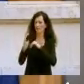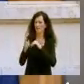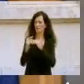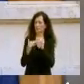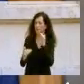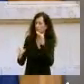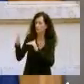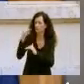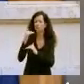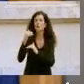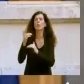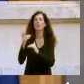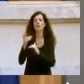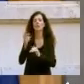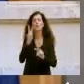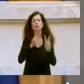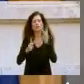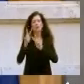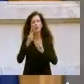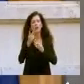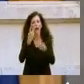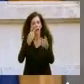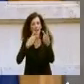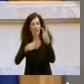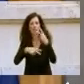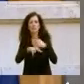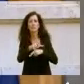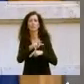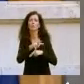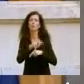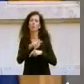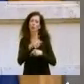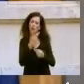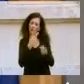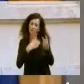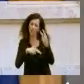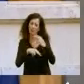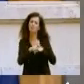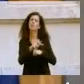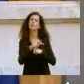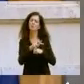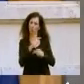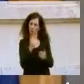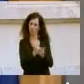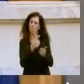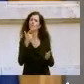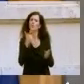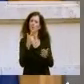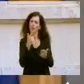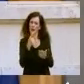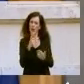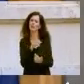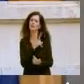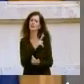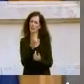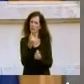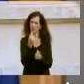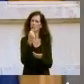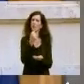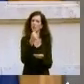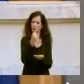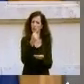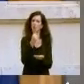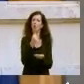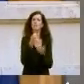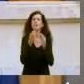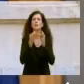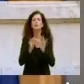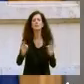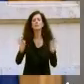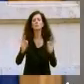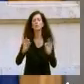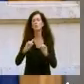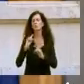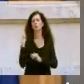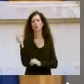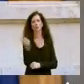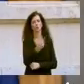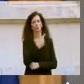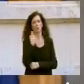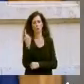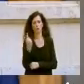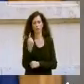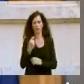restituire ma cospicui cospicue risorse da mettere a disposizione di tutti i contribuenti